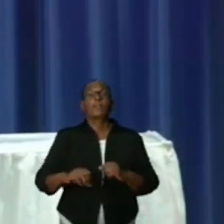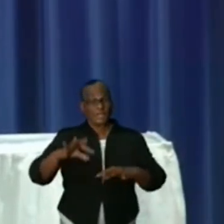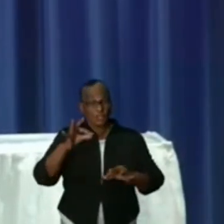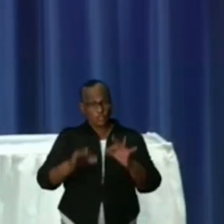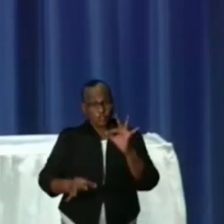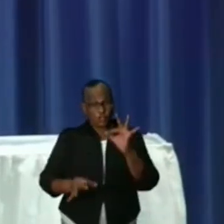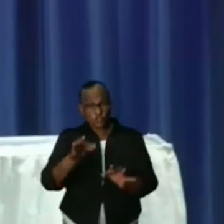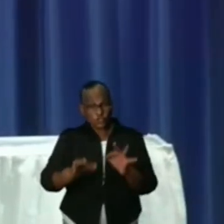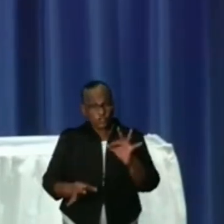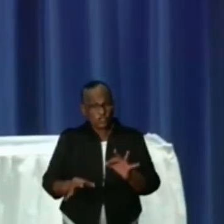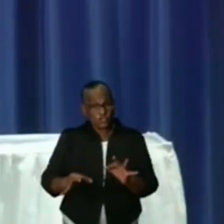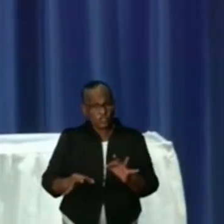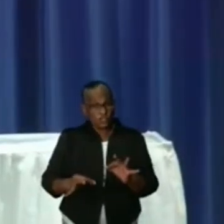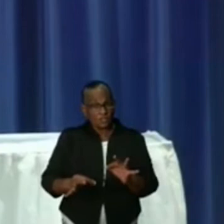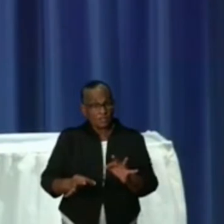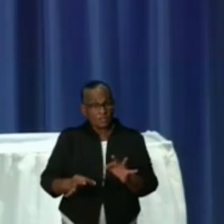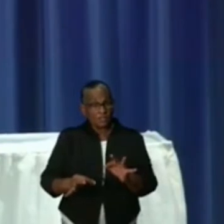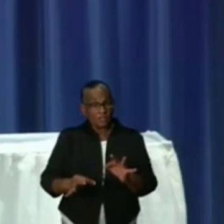justitie